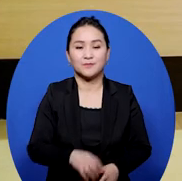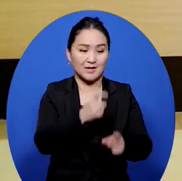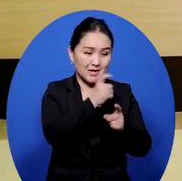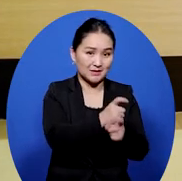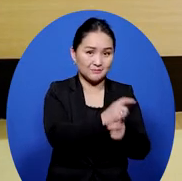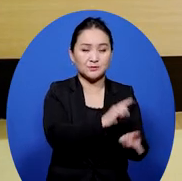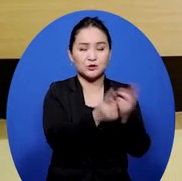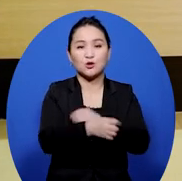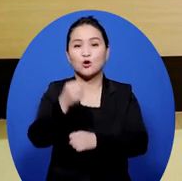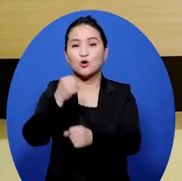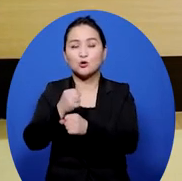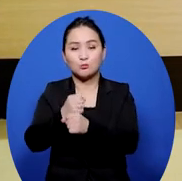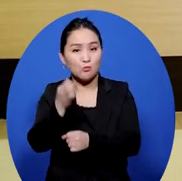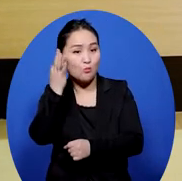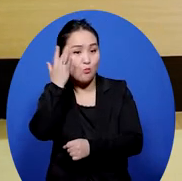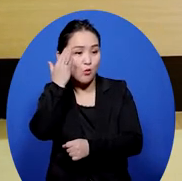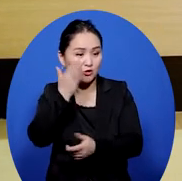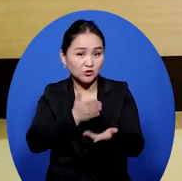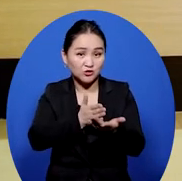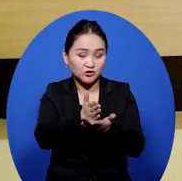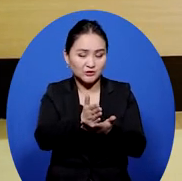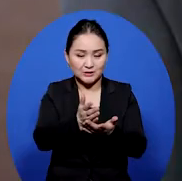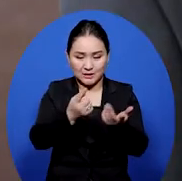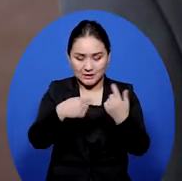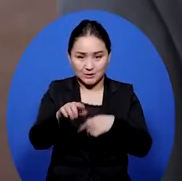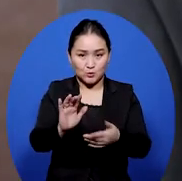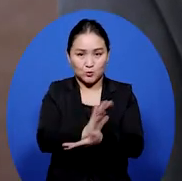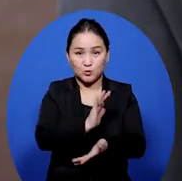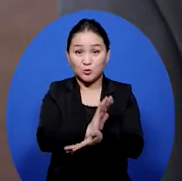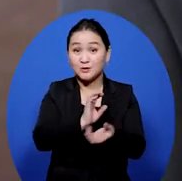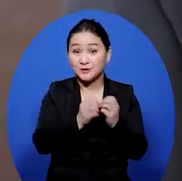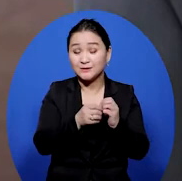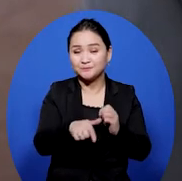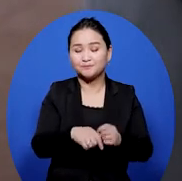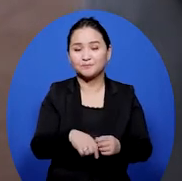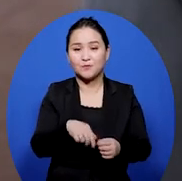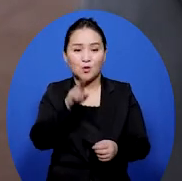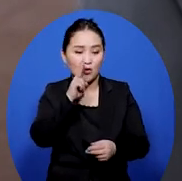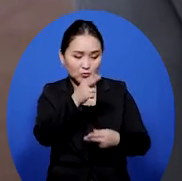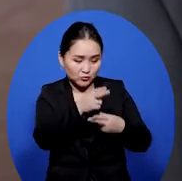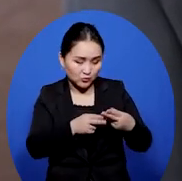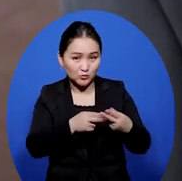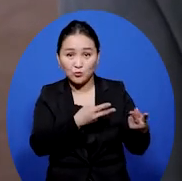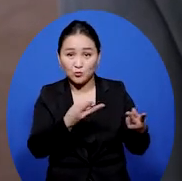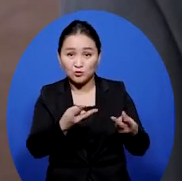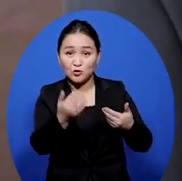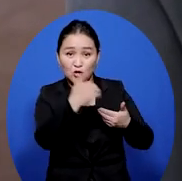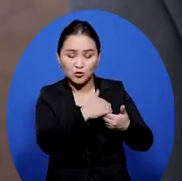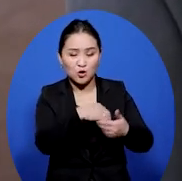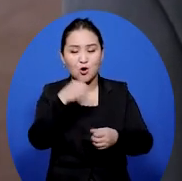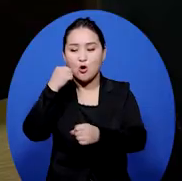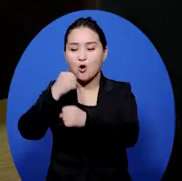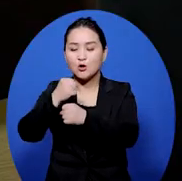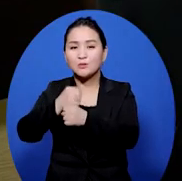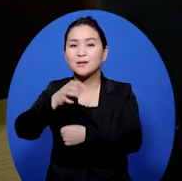Халамжаас хөдөлмөрч хилжих бодлого чиглэлийг бас нэлээд эрчимжүүлээ гэсэн. Гол нь бол хүнсний эрхийн бичгийн үйлчлэгийн тануулж байгаа хөдөлмөрийн